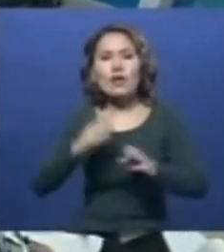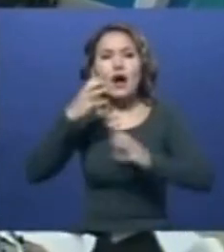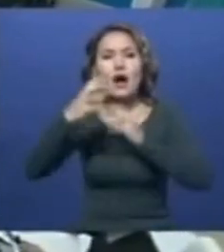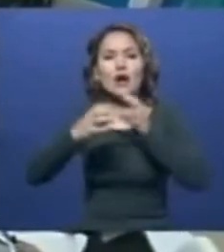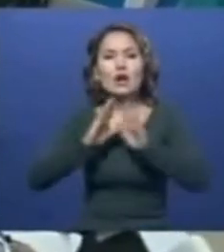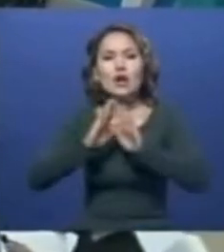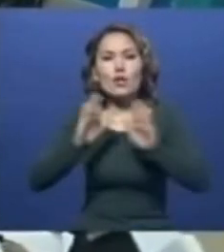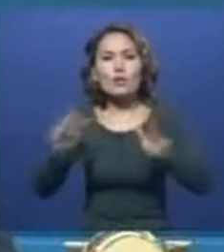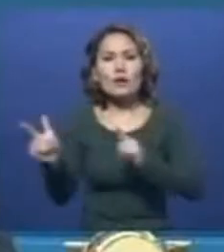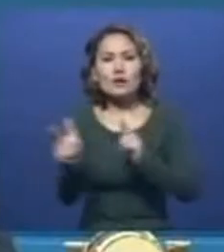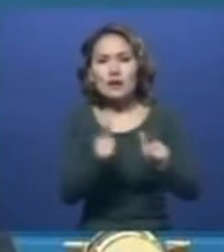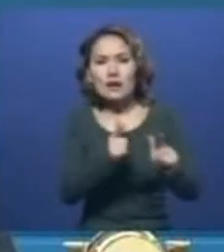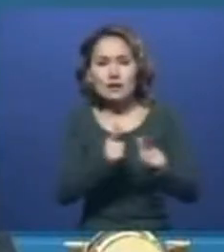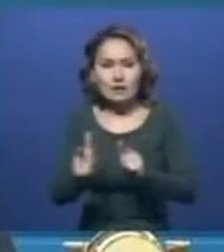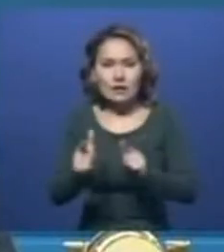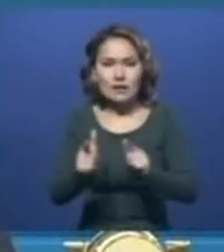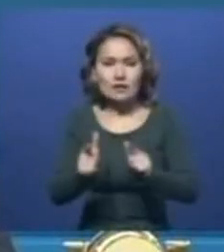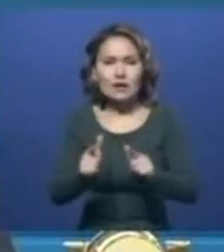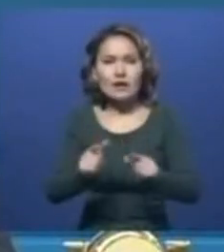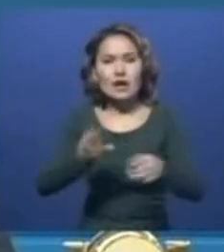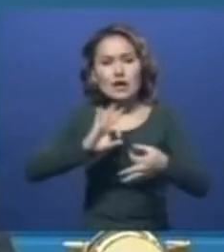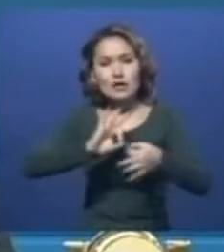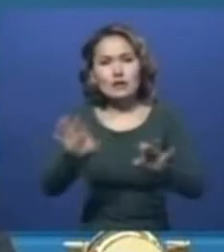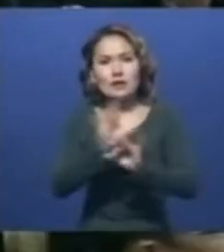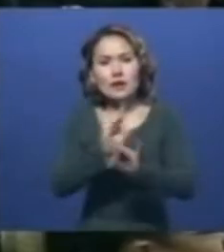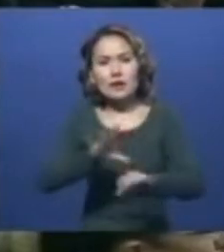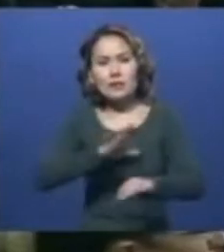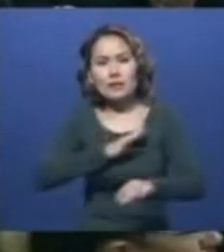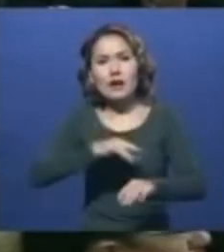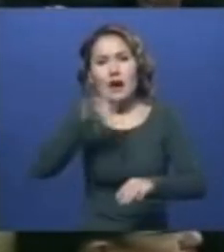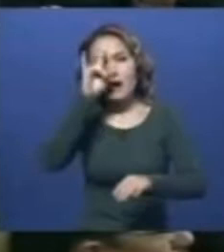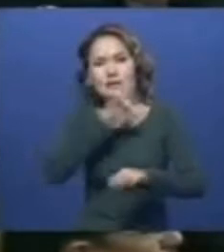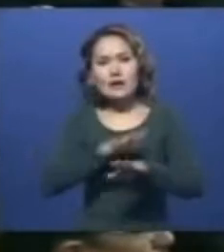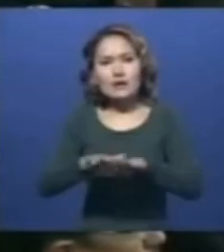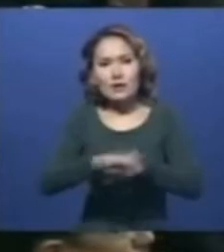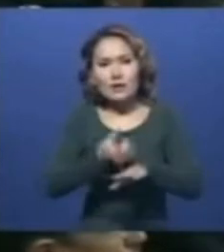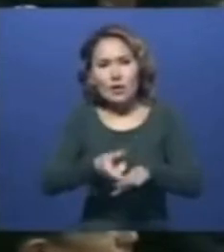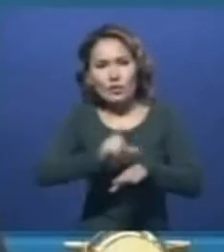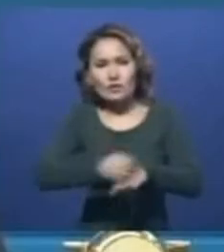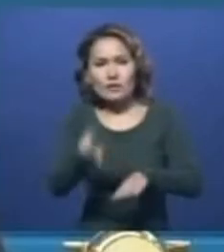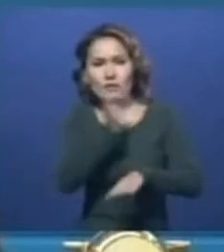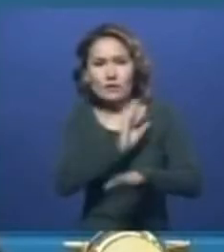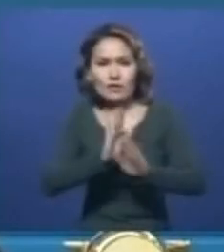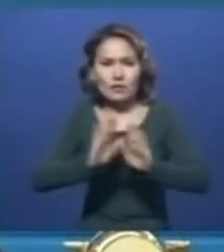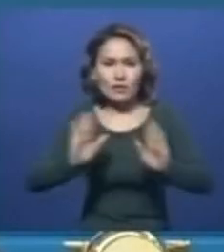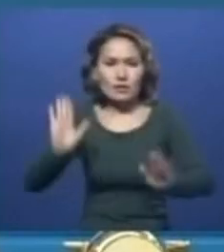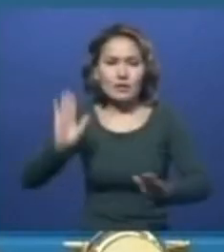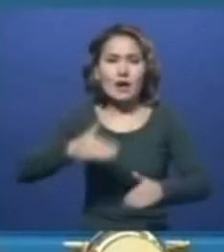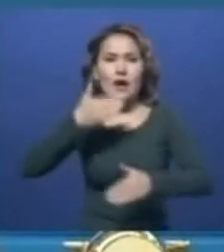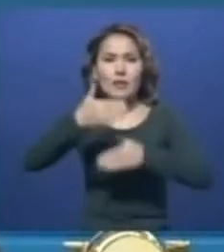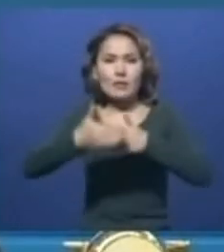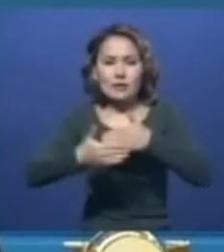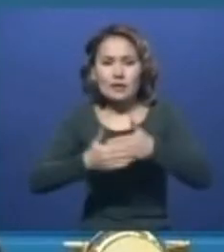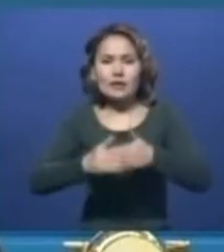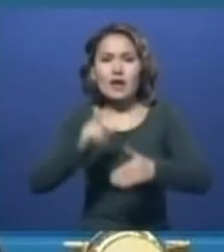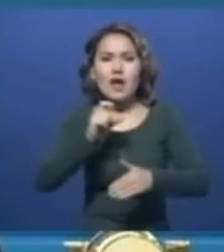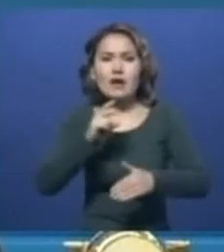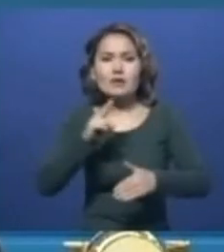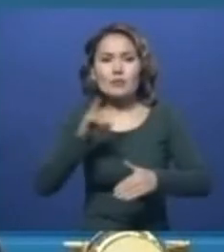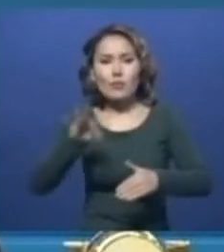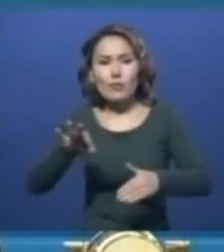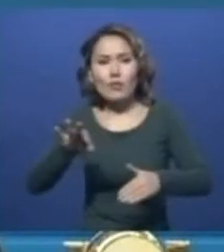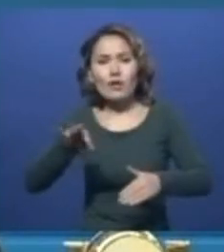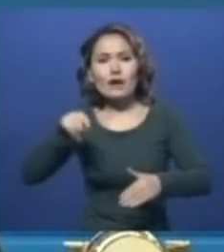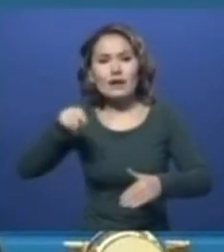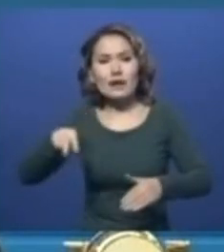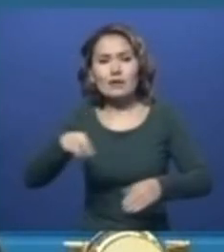дайындық кезеңде айтылды жолдауда. Оның да игілігін басқа емес, халық көреді, деді елбасы. Преддверии Экспо 2017 нам